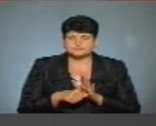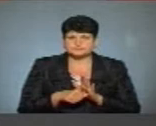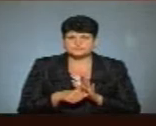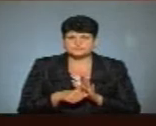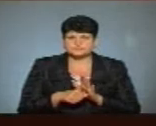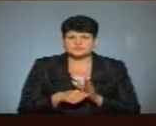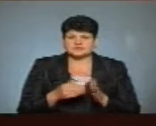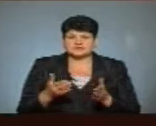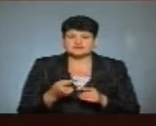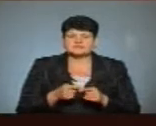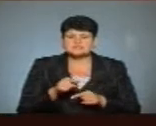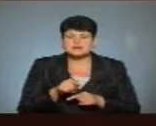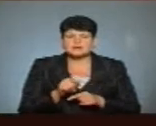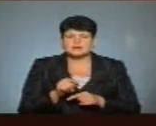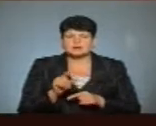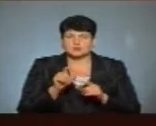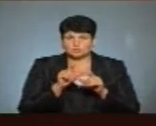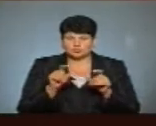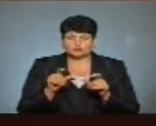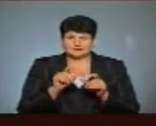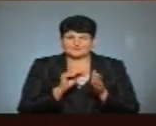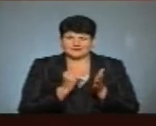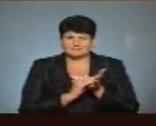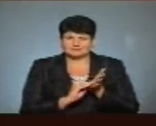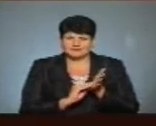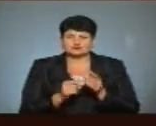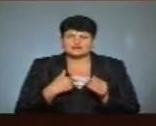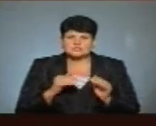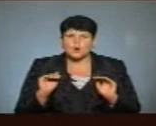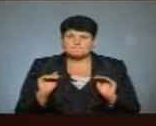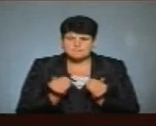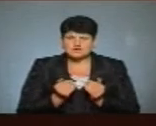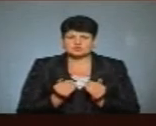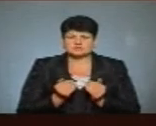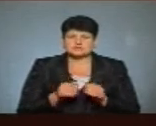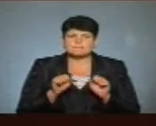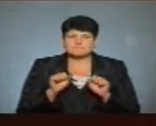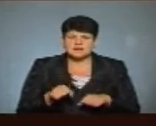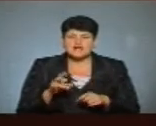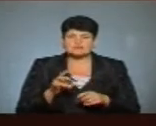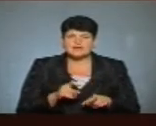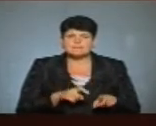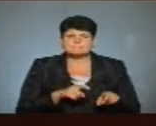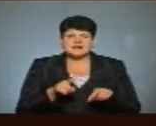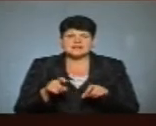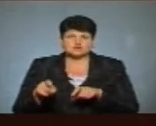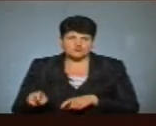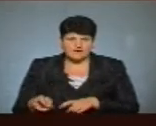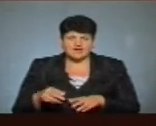в цих пунктах йдеться мова про те, що в нас обмежується право на пересування, право